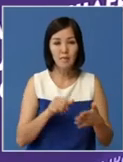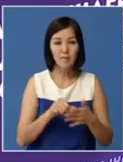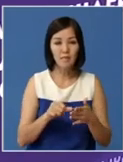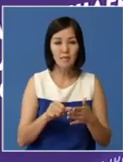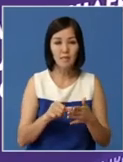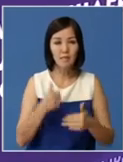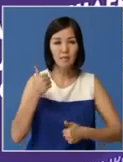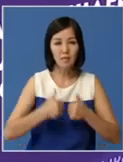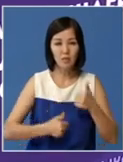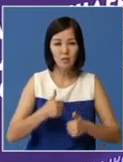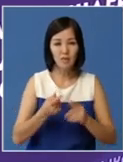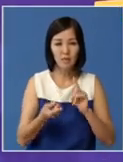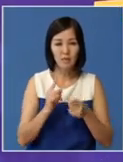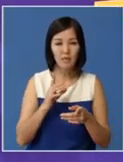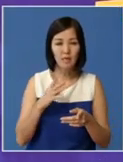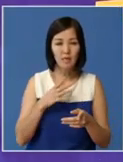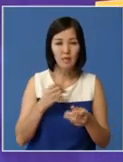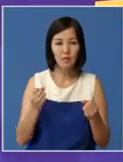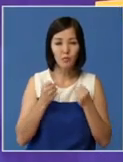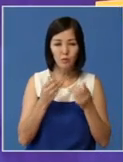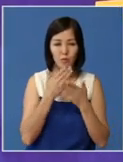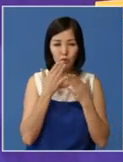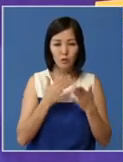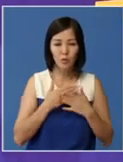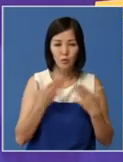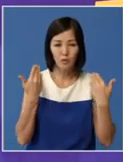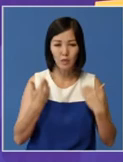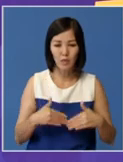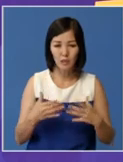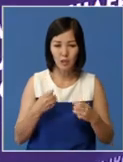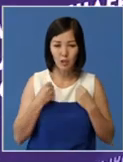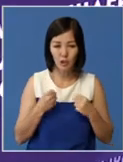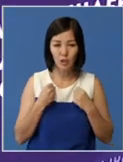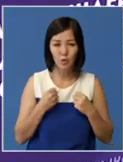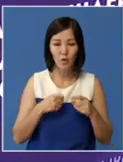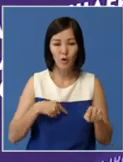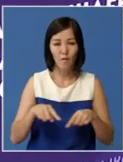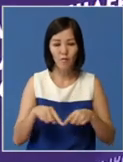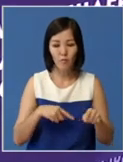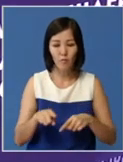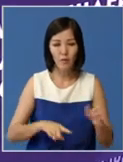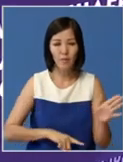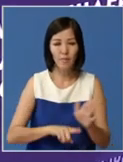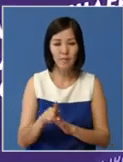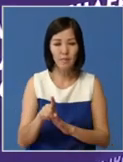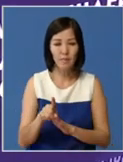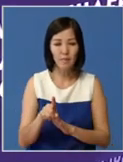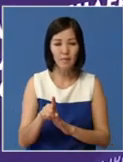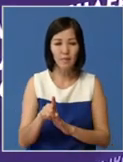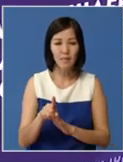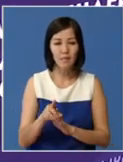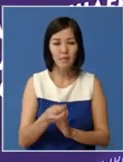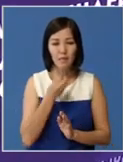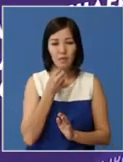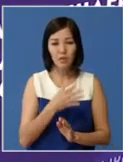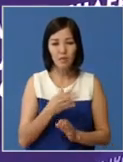дәстүрлі жарысына айналған. Спортты сүю, денені шынықтыру деген футболдан басталады. Бұл миллиондардың жақсы